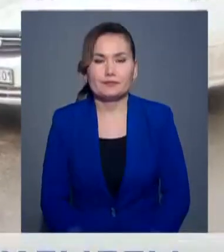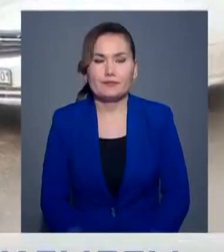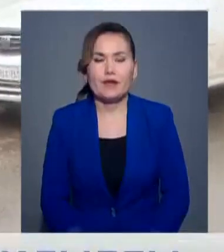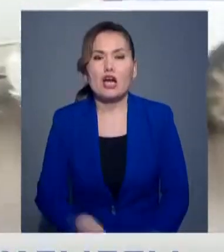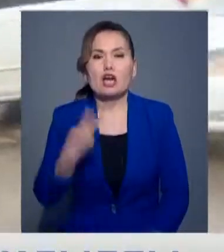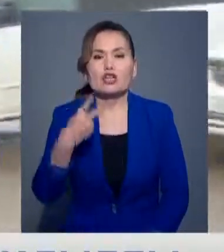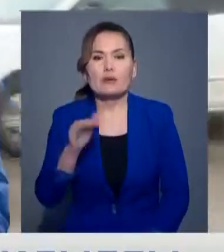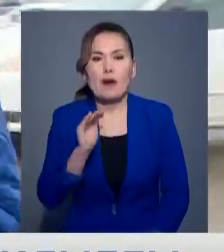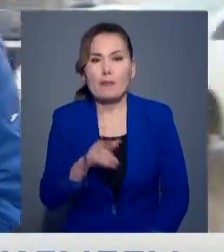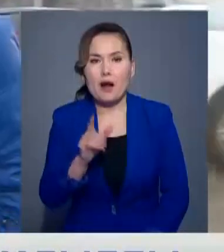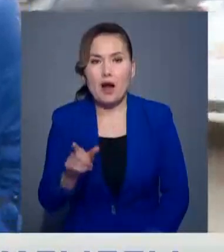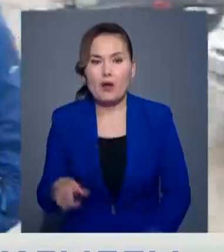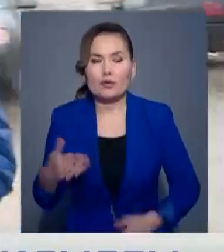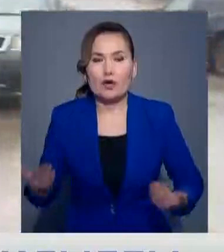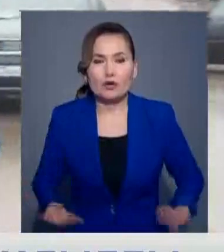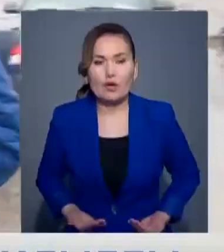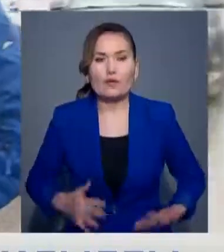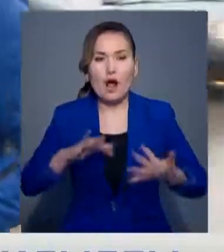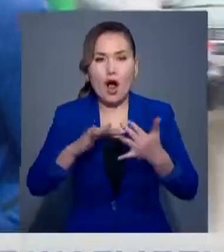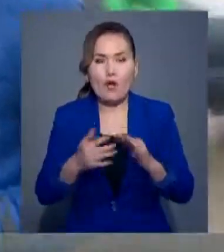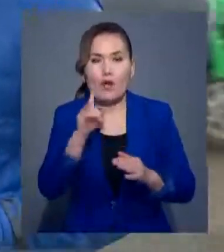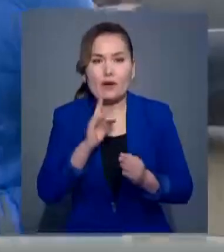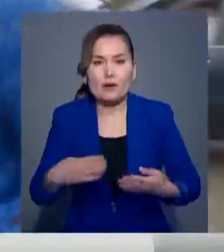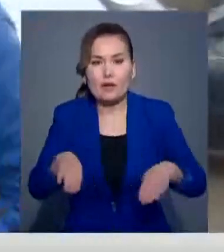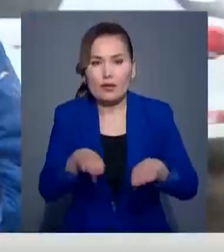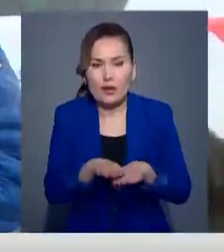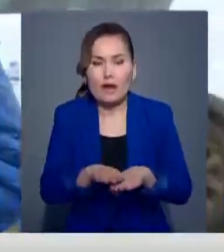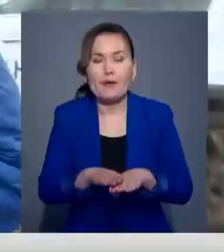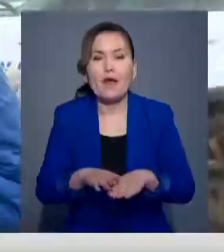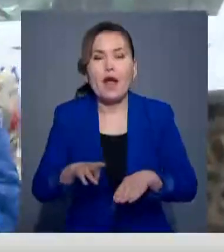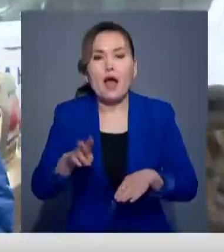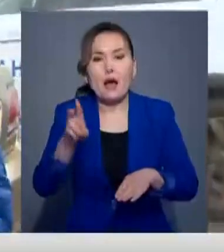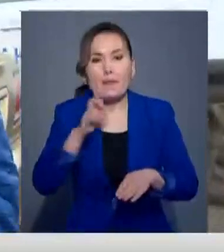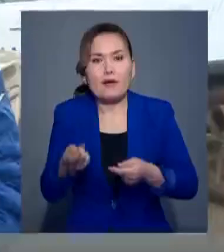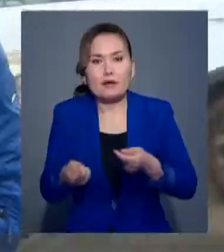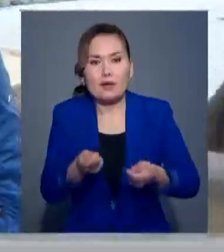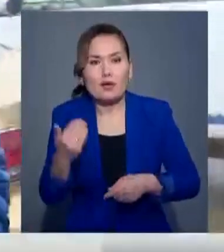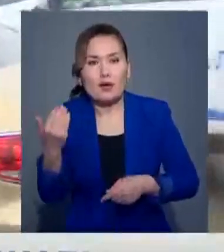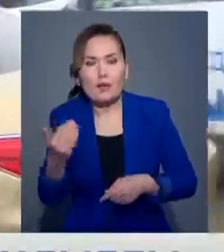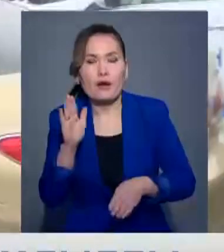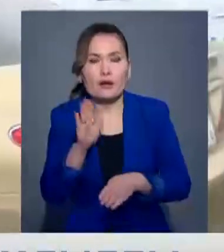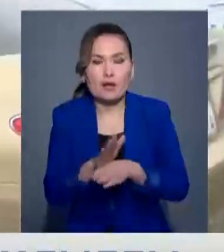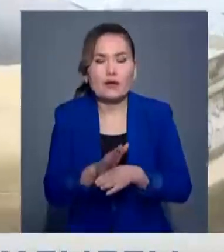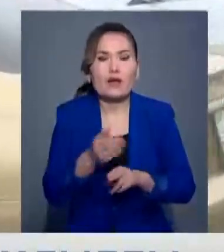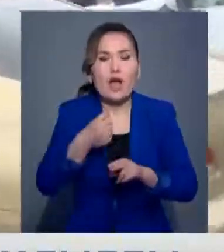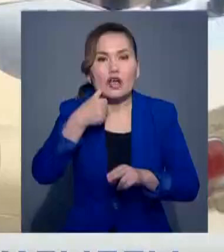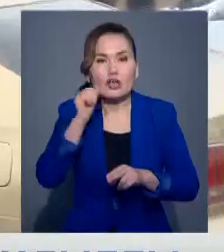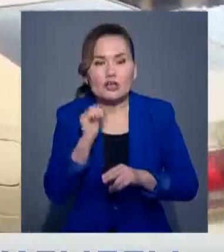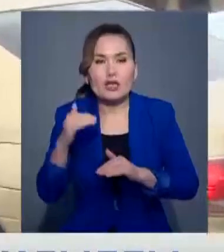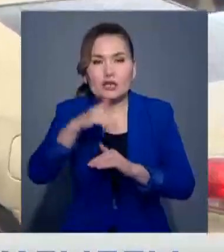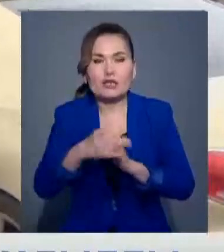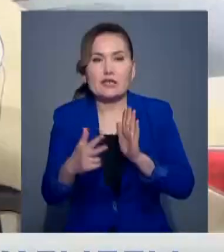20 мың тұрғыны бар қара өткел карантинге жабылды. Жергілікті биліктің айтуынша қимыл қозғалысқа шектеу кеше кешкі сағат